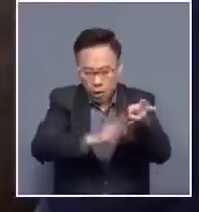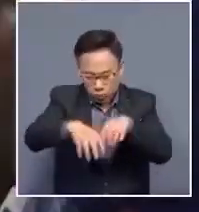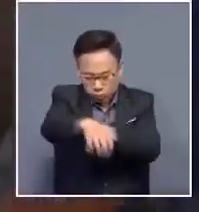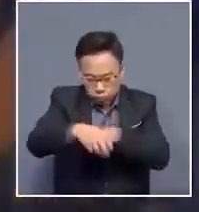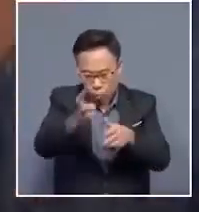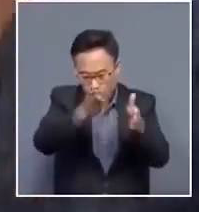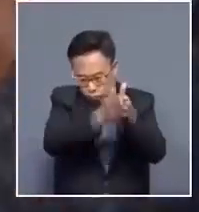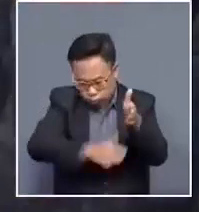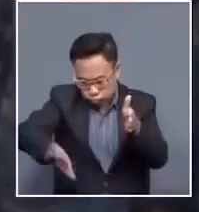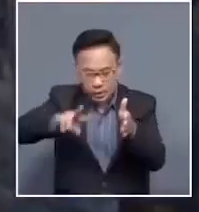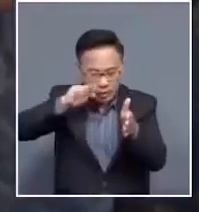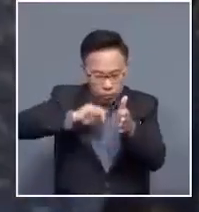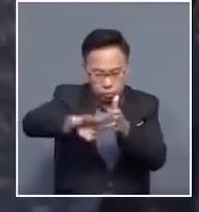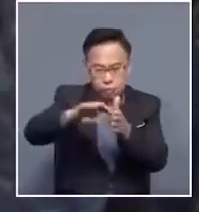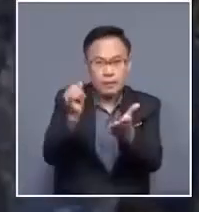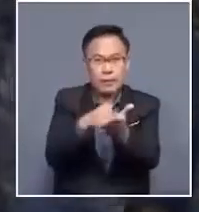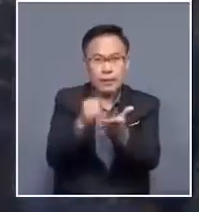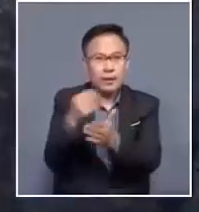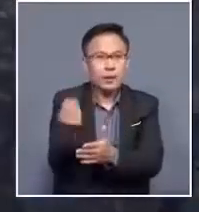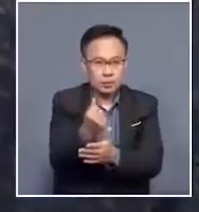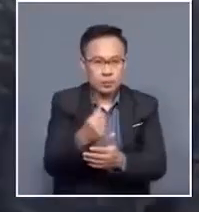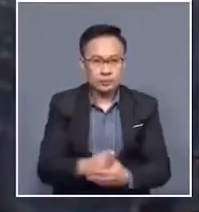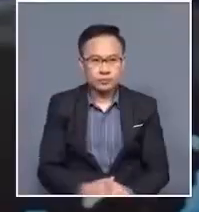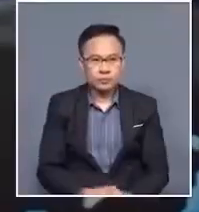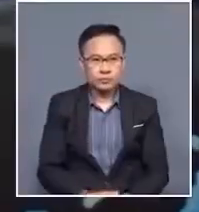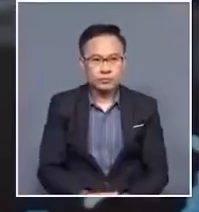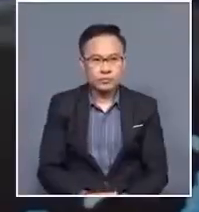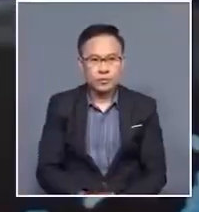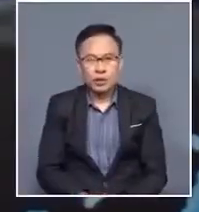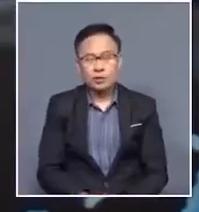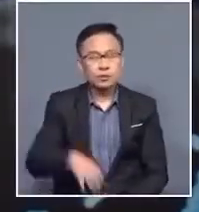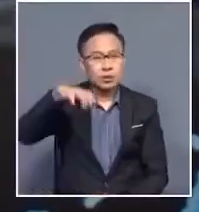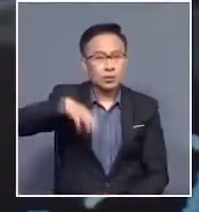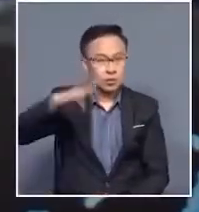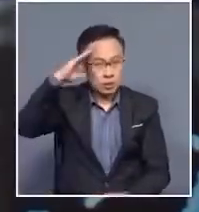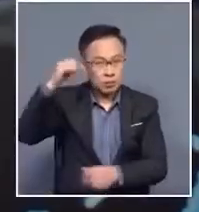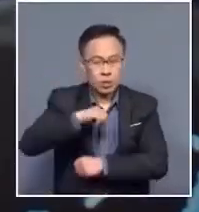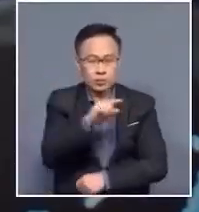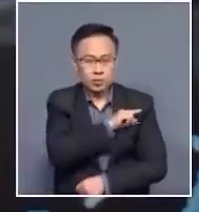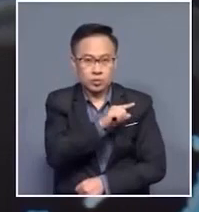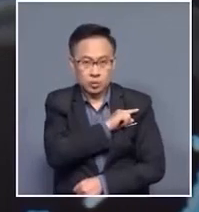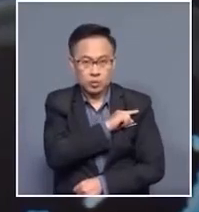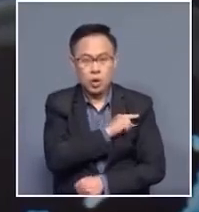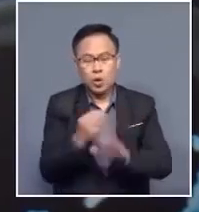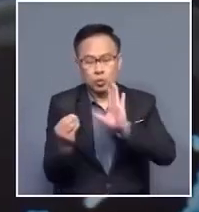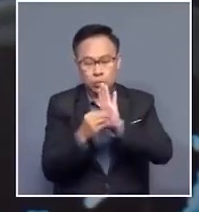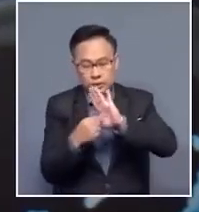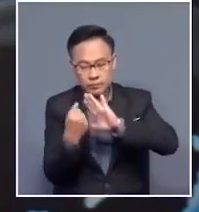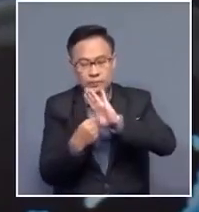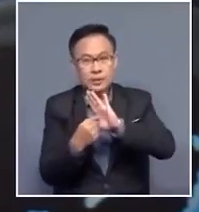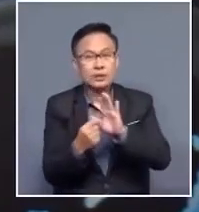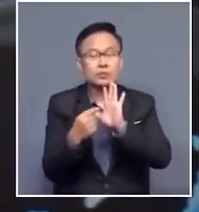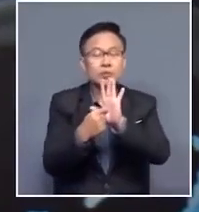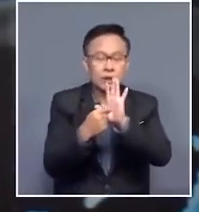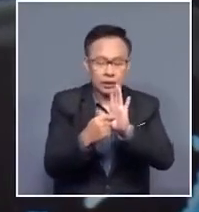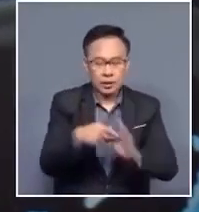รื่องเพิ่มขีดความสามารถในการระบายน้ำของคูคลองต่างๆของกองทัพบกเนี่ยรับผิดชอบในเขตชั้นพูดง่ายกรุงเทพชั้นในก็คือพวกเขตพระนครเ